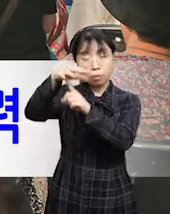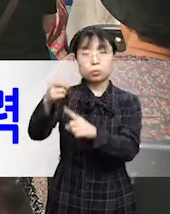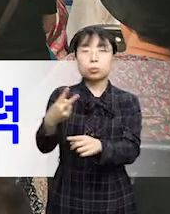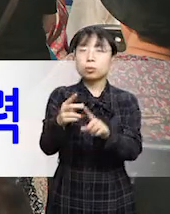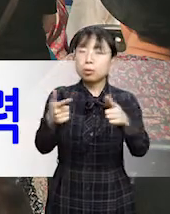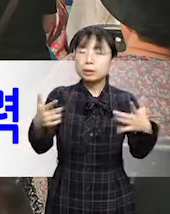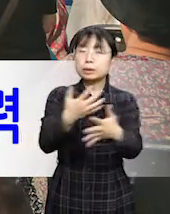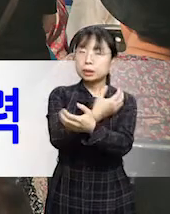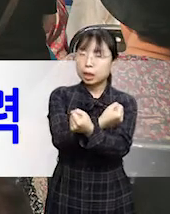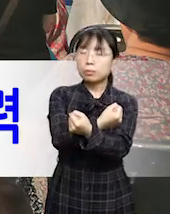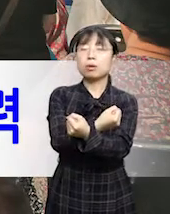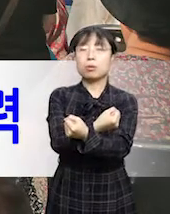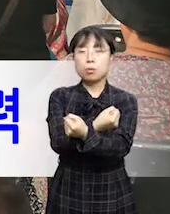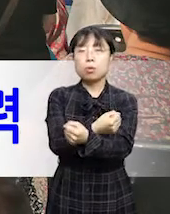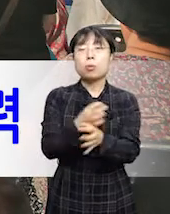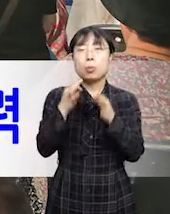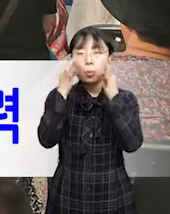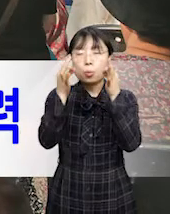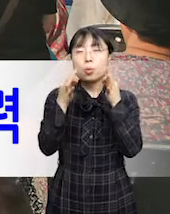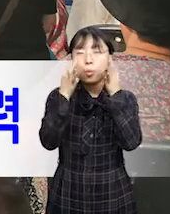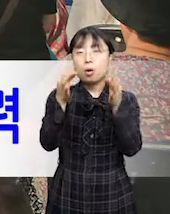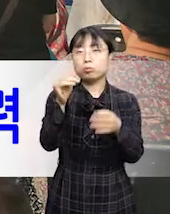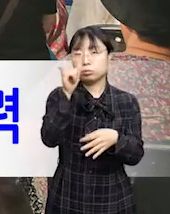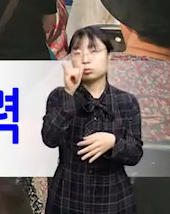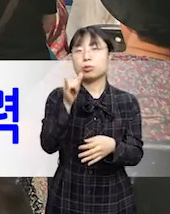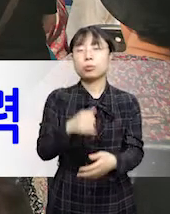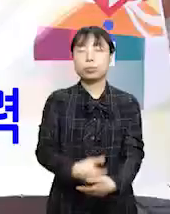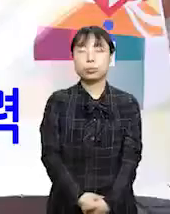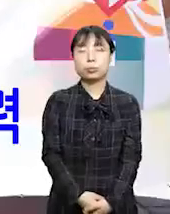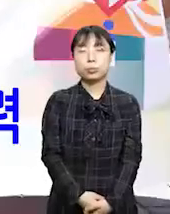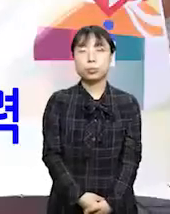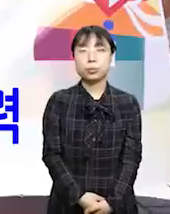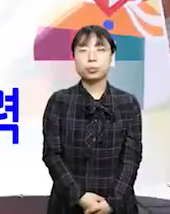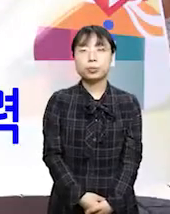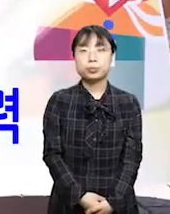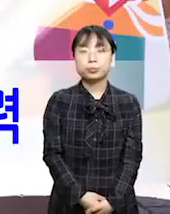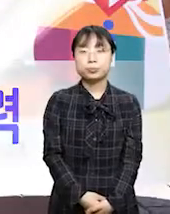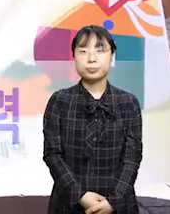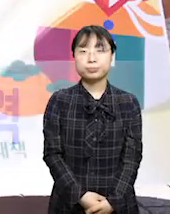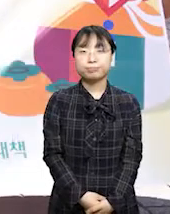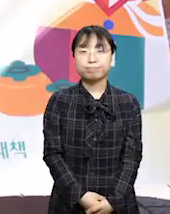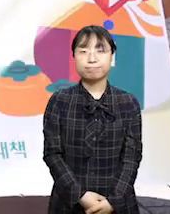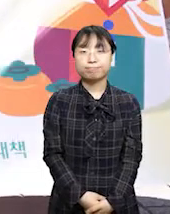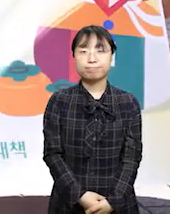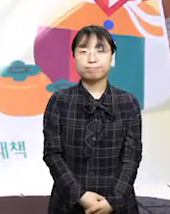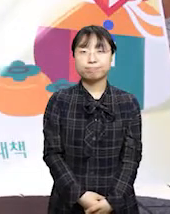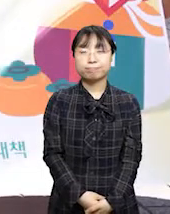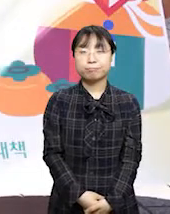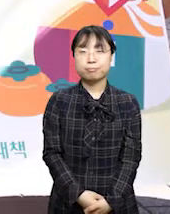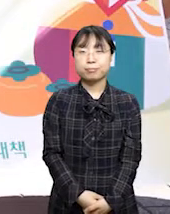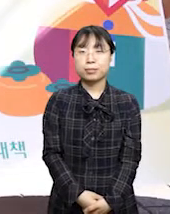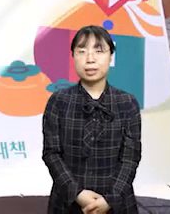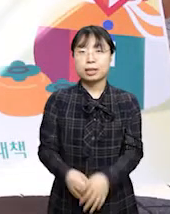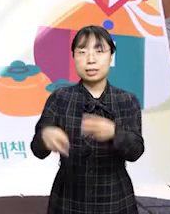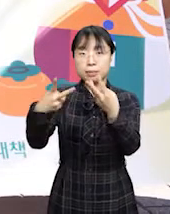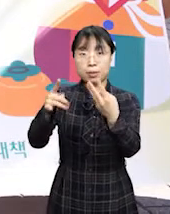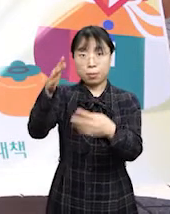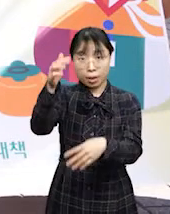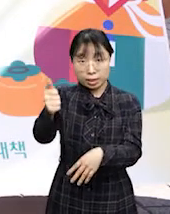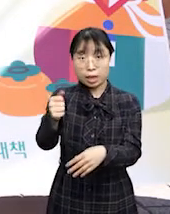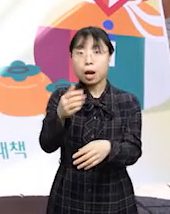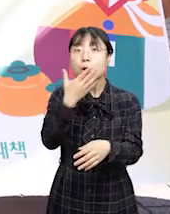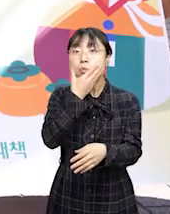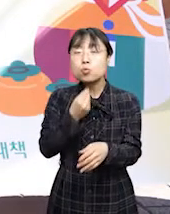등 침체된 전통시장의 활성화를 위해 많은 노력을 기울여왔습니다. 박용술 회장은 취임사를 통해